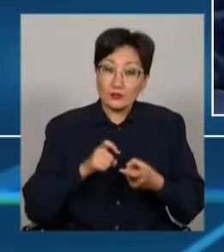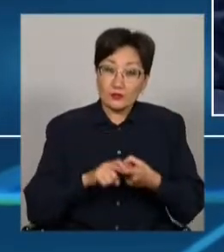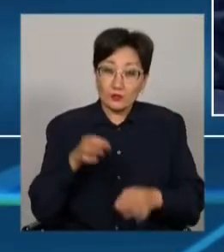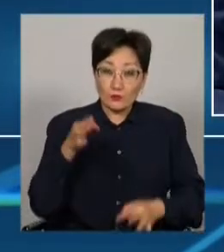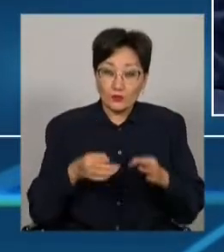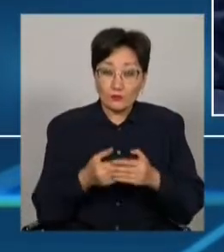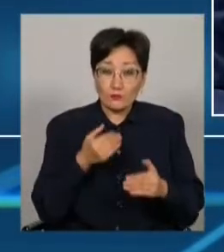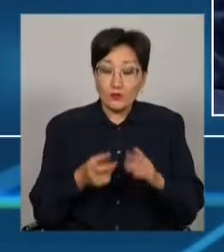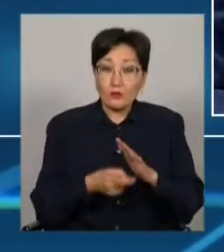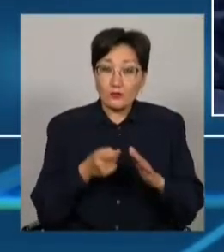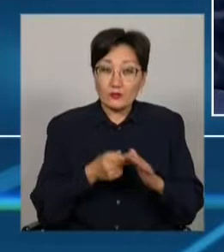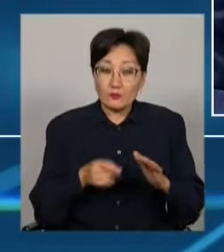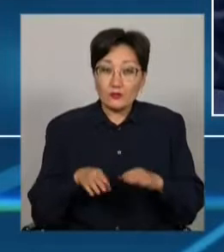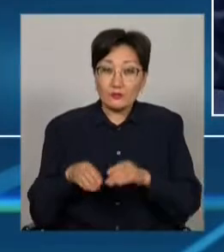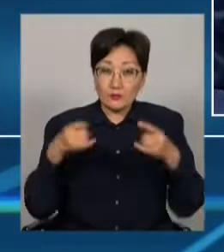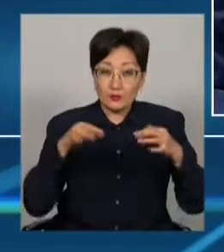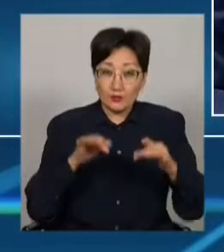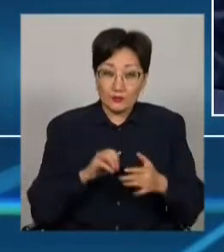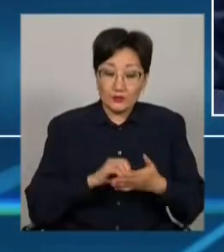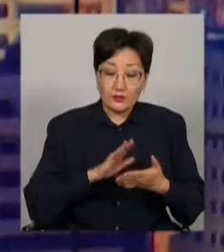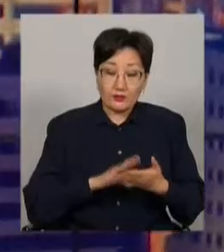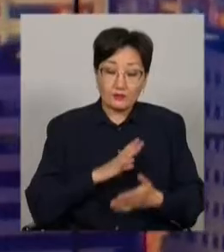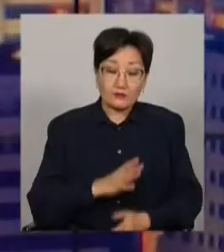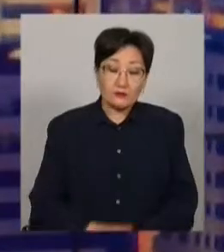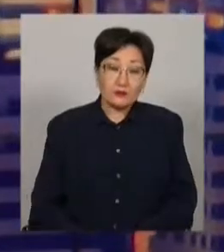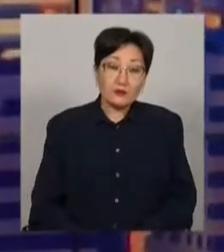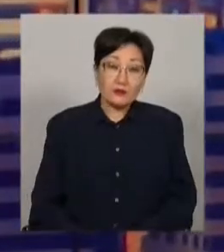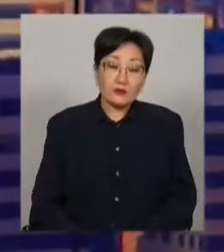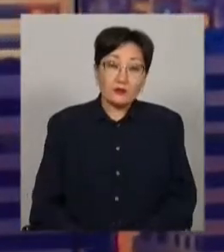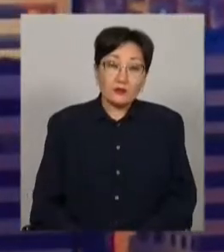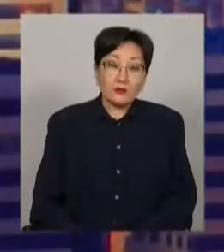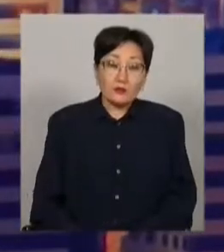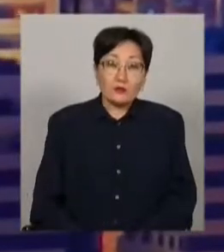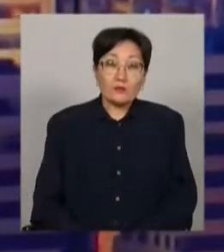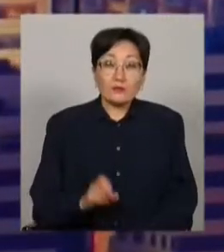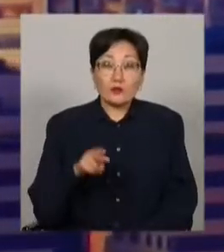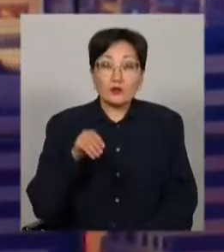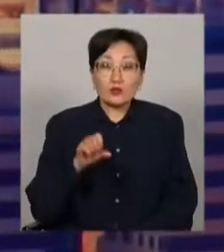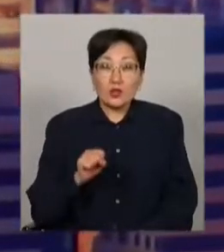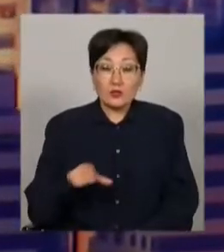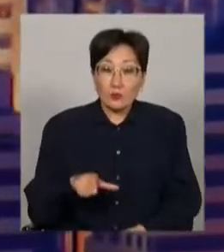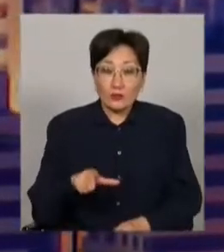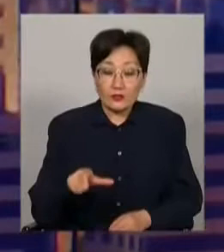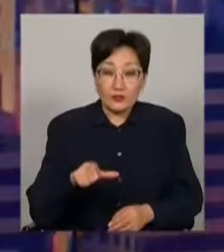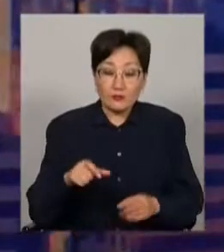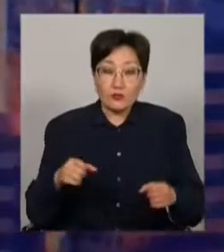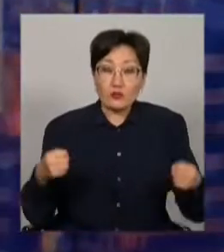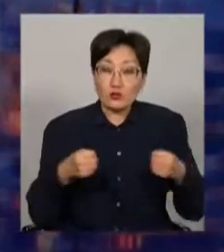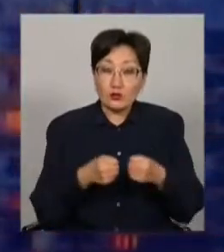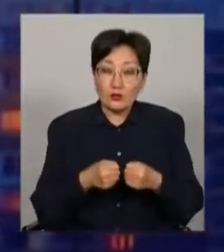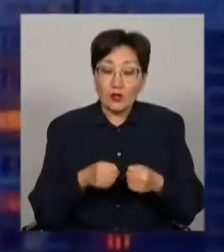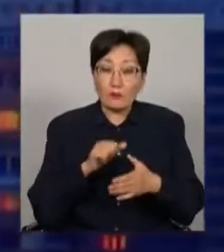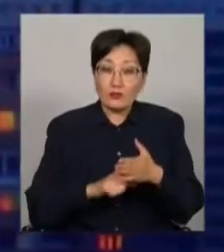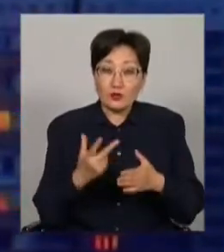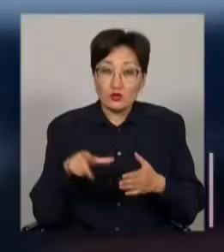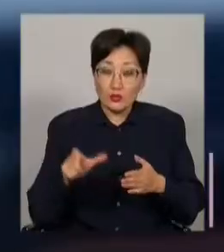сотқа дейінгі тергеп-тексерудің бірыңғай тізіліміне тіркелді. Ал Құлжа тас жолы бойында болған жол апатынан 3 адам қаза